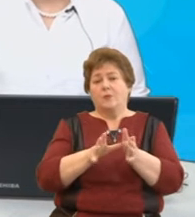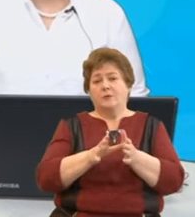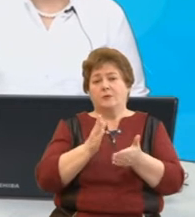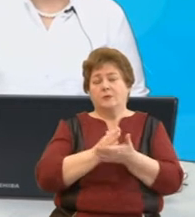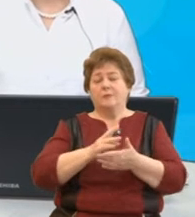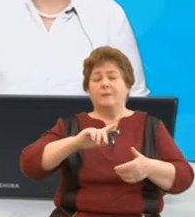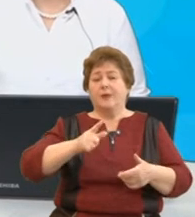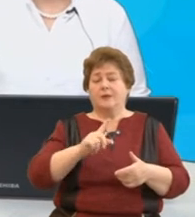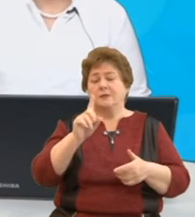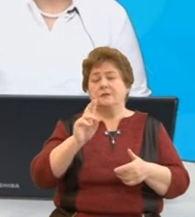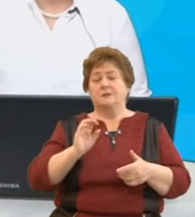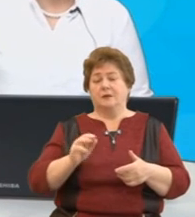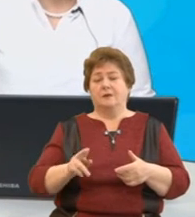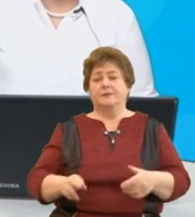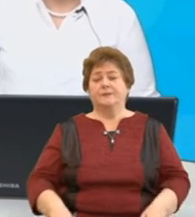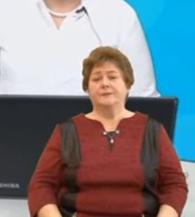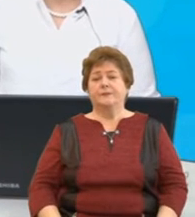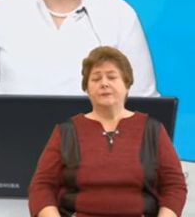мягкий знак